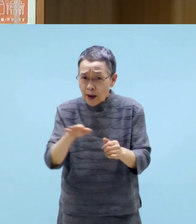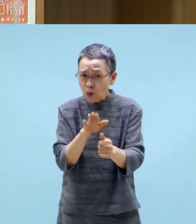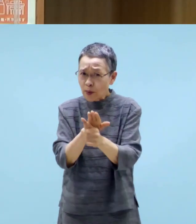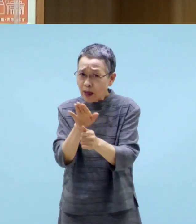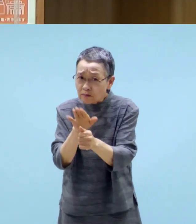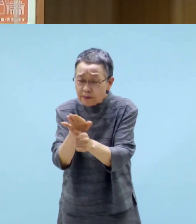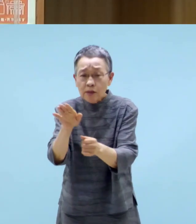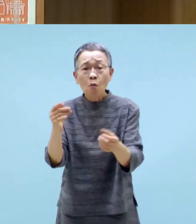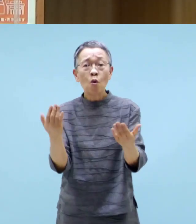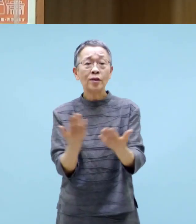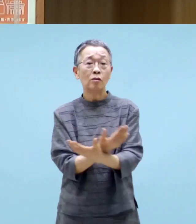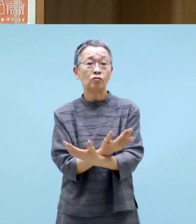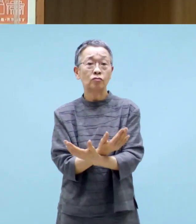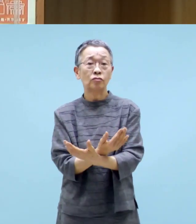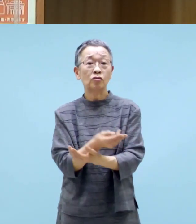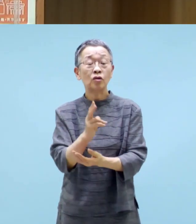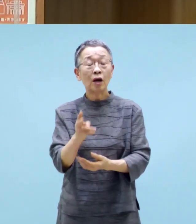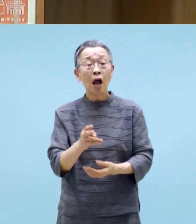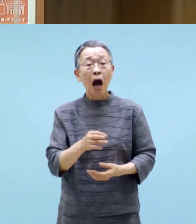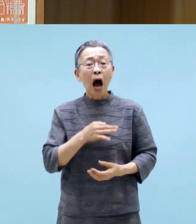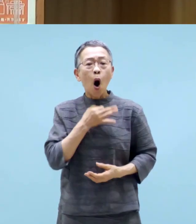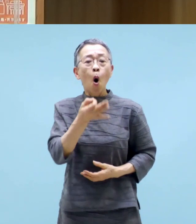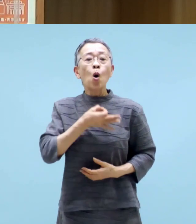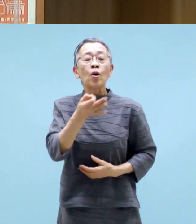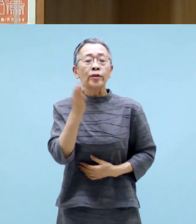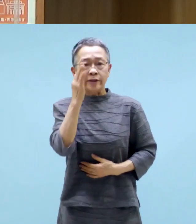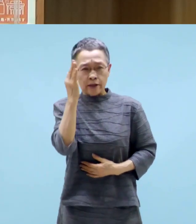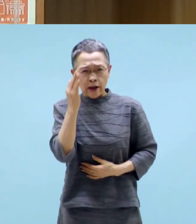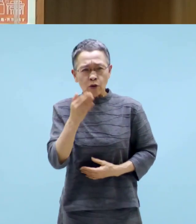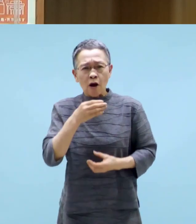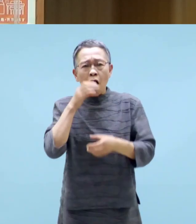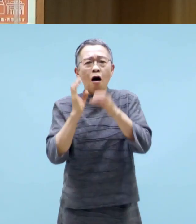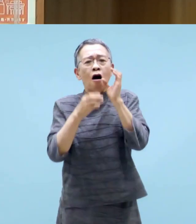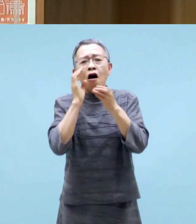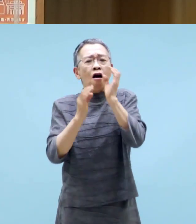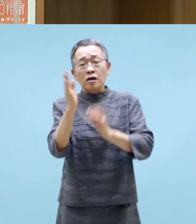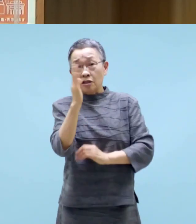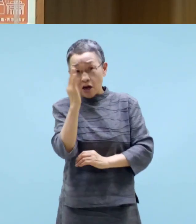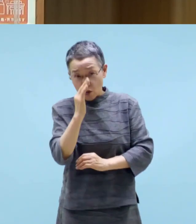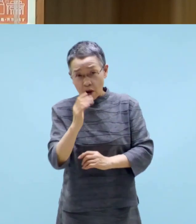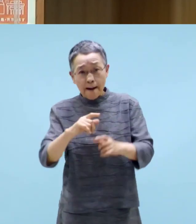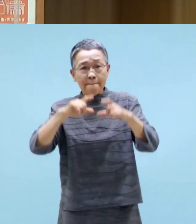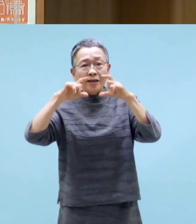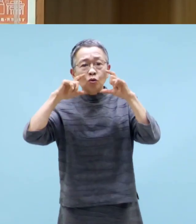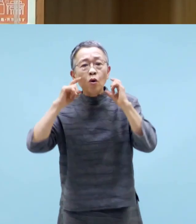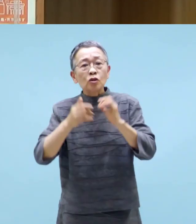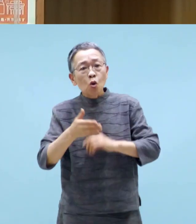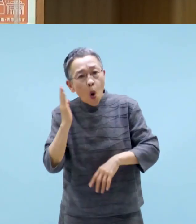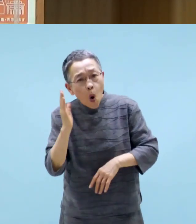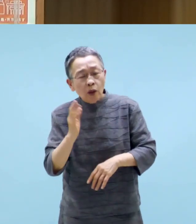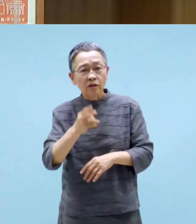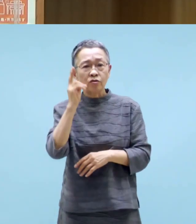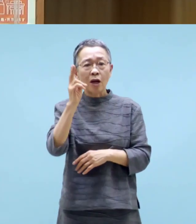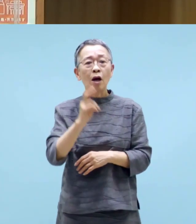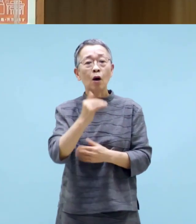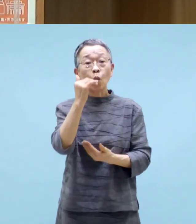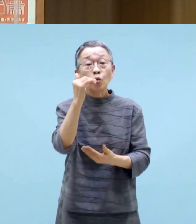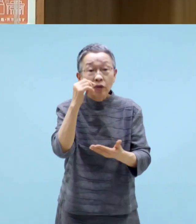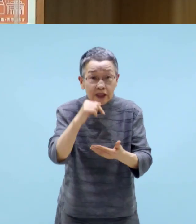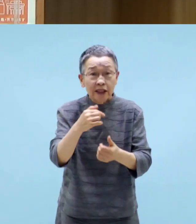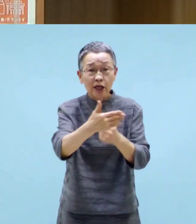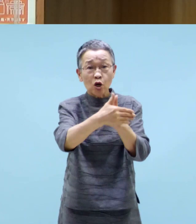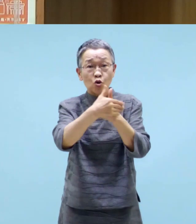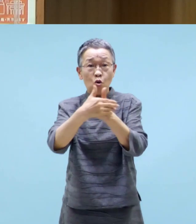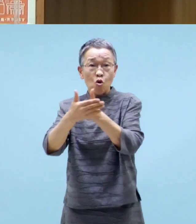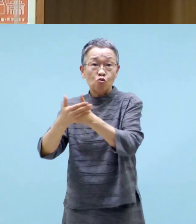ういった大声を出さないだとか深酒をしないだとかマスクをつけようとかそういったことにご協力いただいてですね、